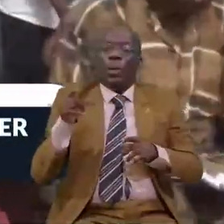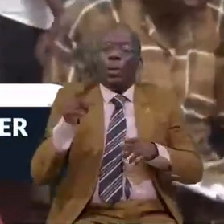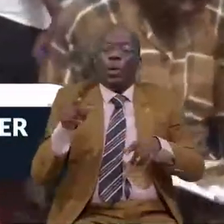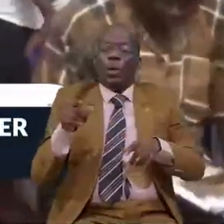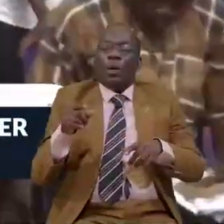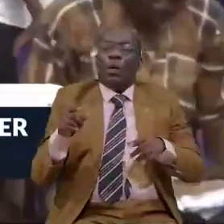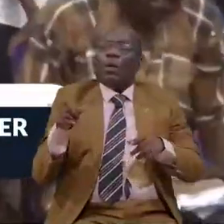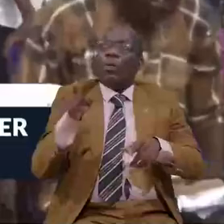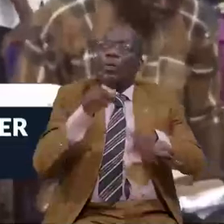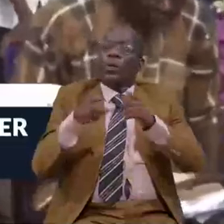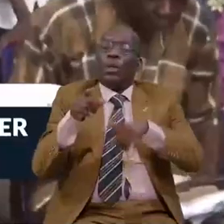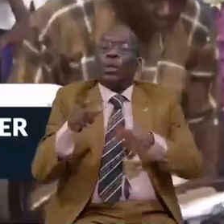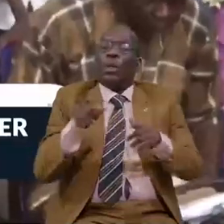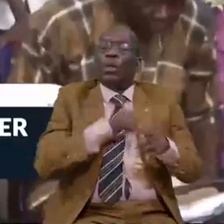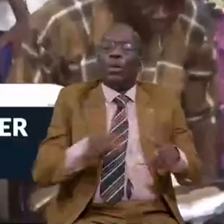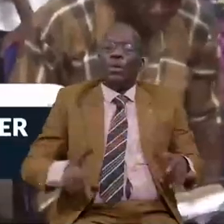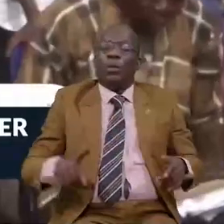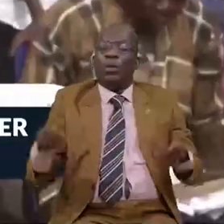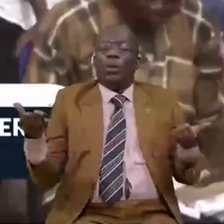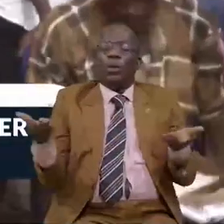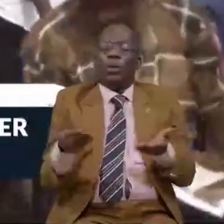Parlons à Dieu dans la prière.